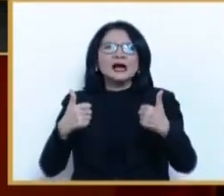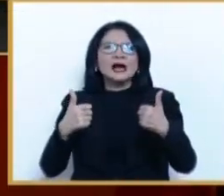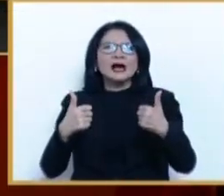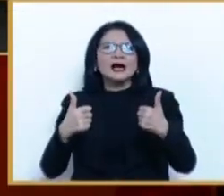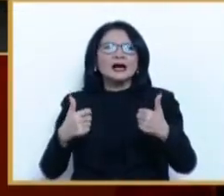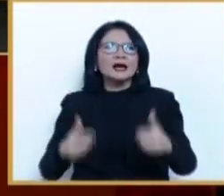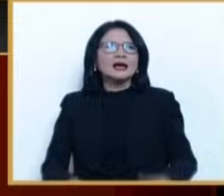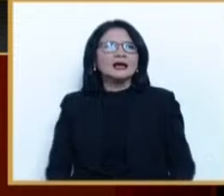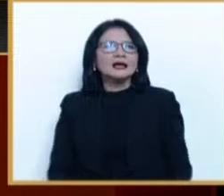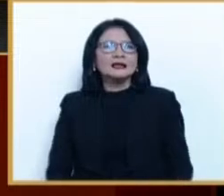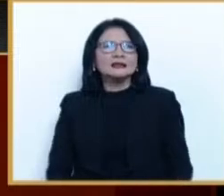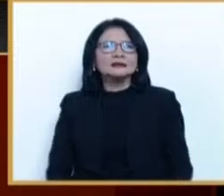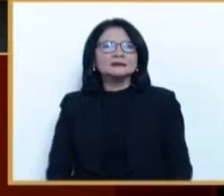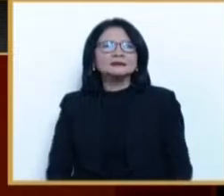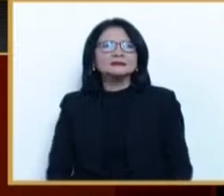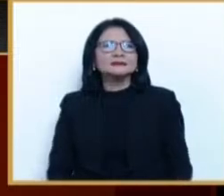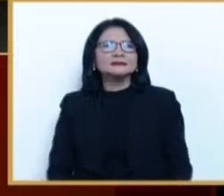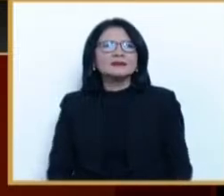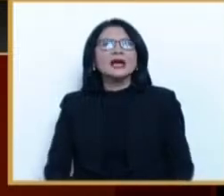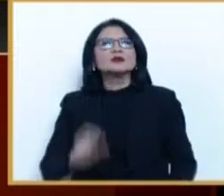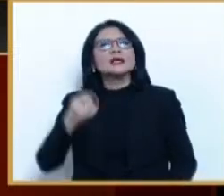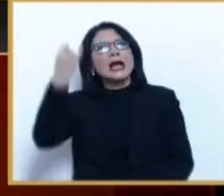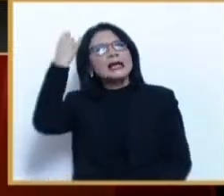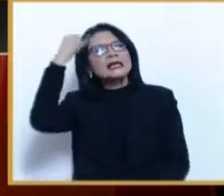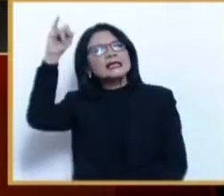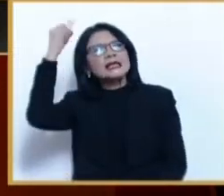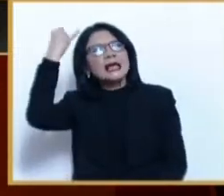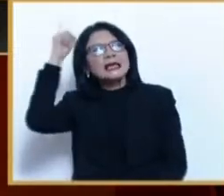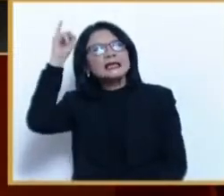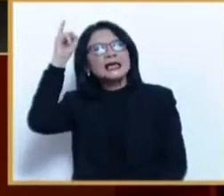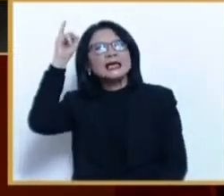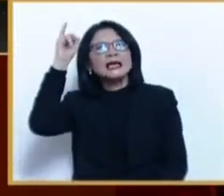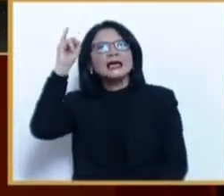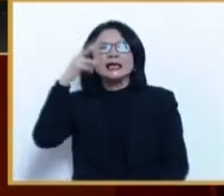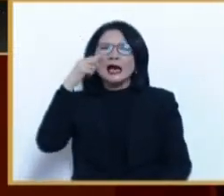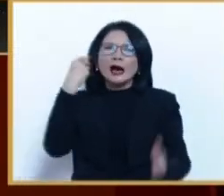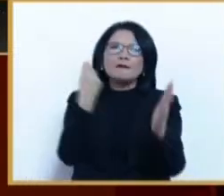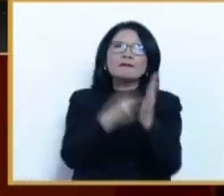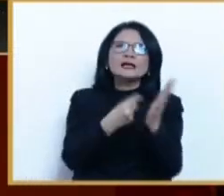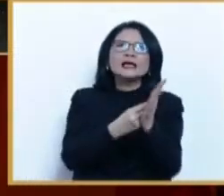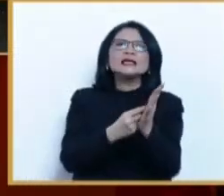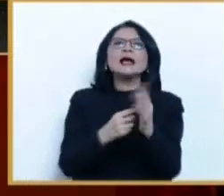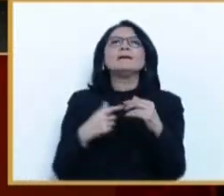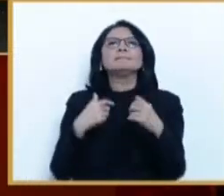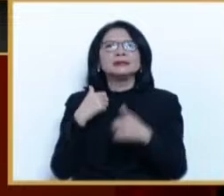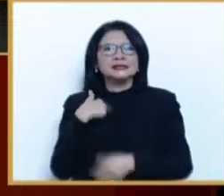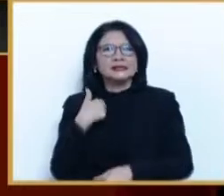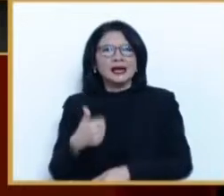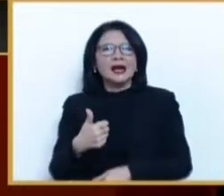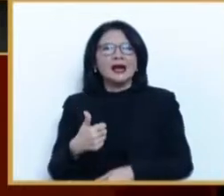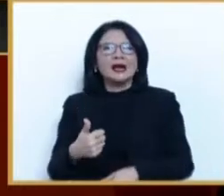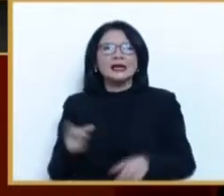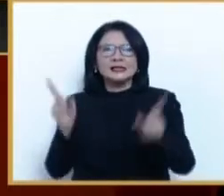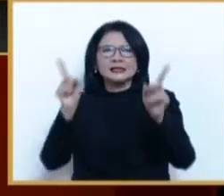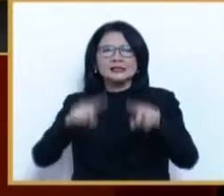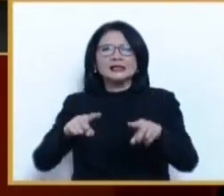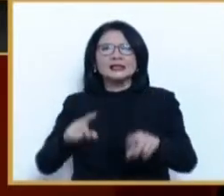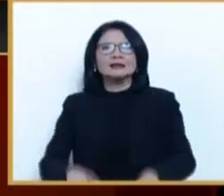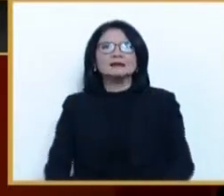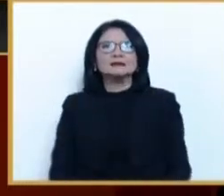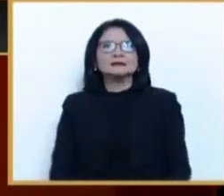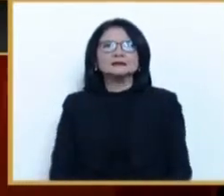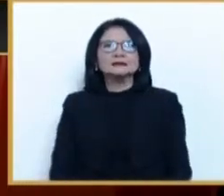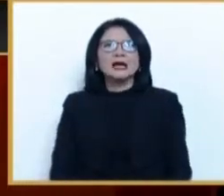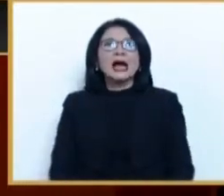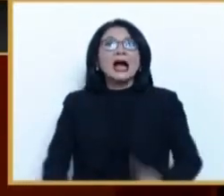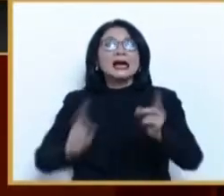sebuah nama gagasan-gagasan yang realit terjadi kira-kira begitu lah sekarang